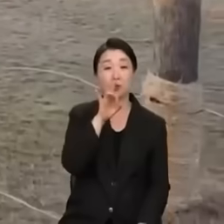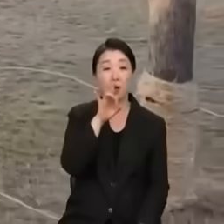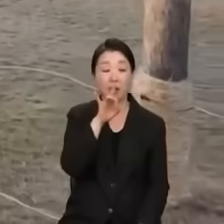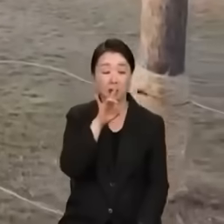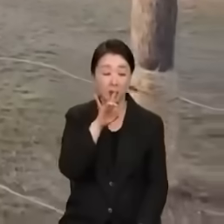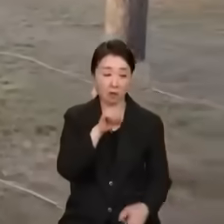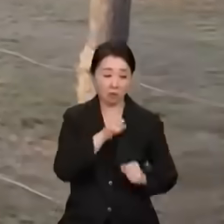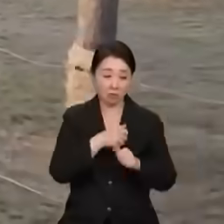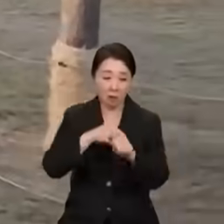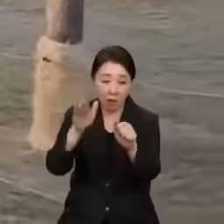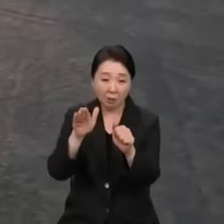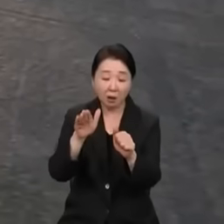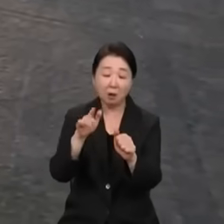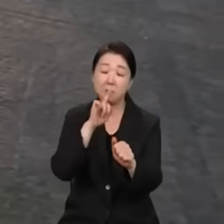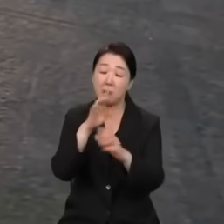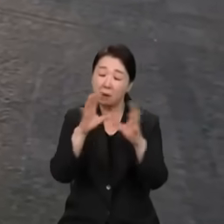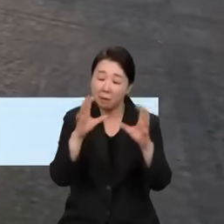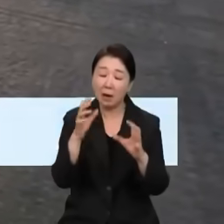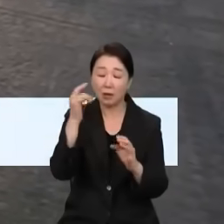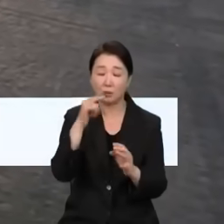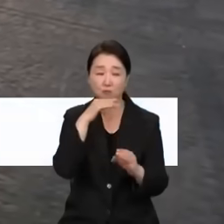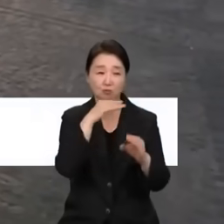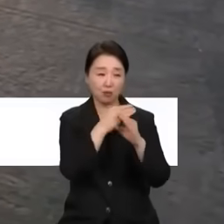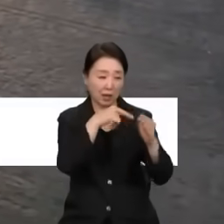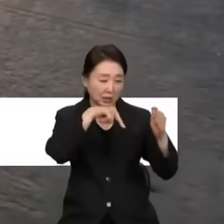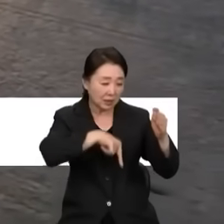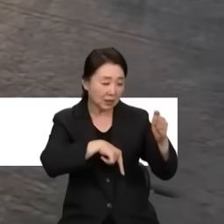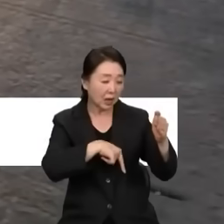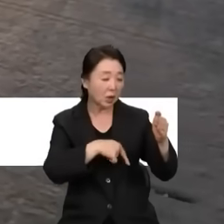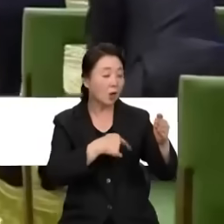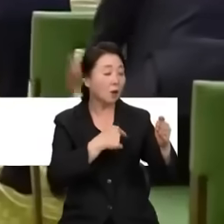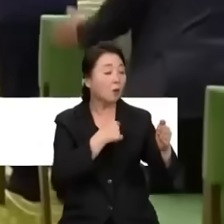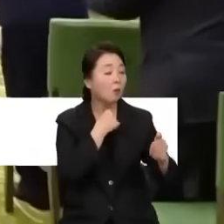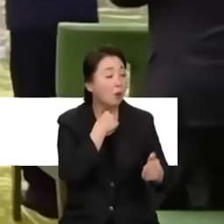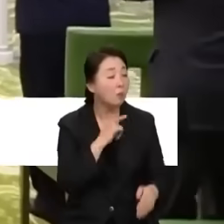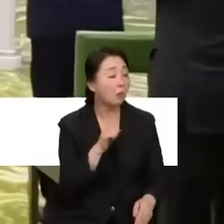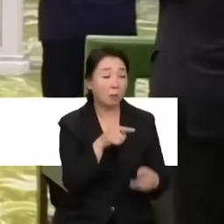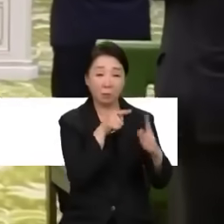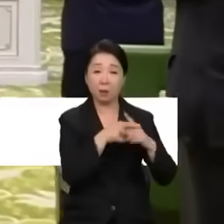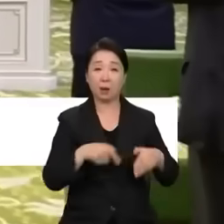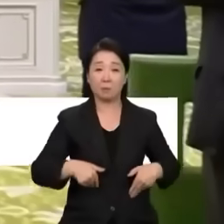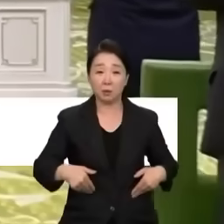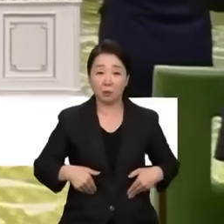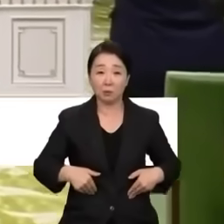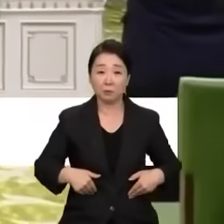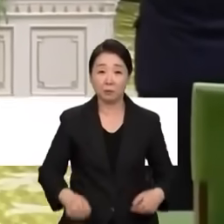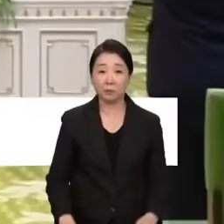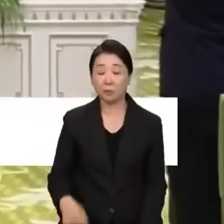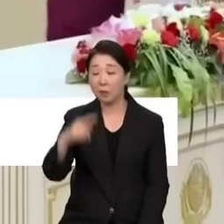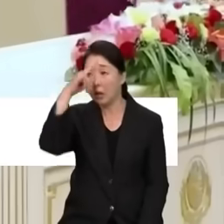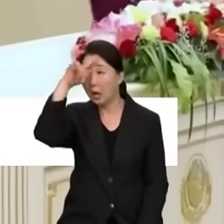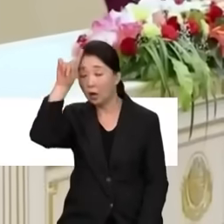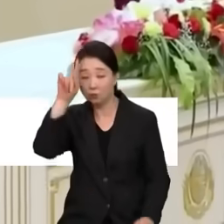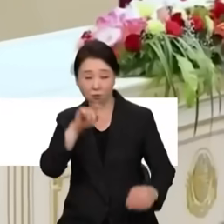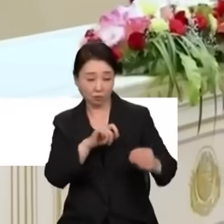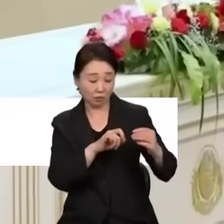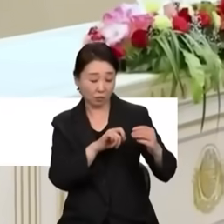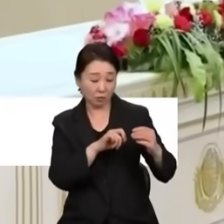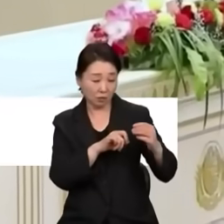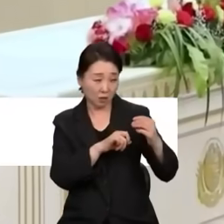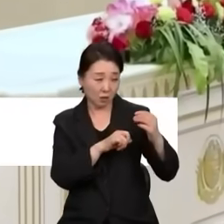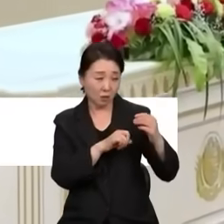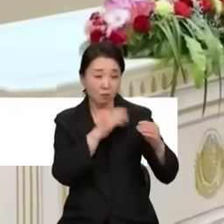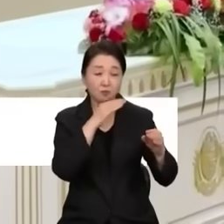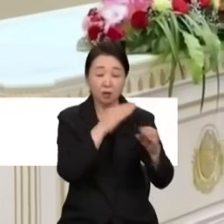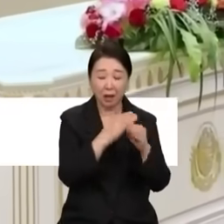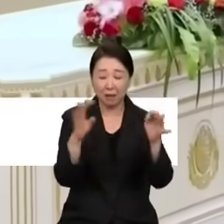관련 논란보다는 북한의 속내를 들여다봐야 한다는 지적도 나왔습니다. 새롭게 맺은 북러 조약을 기반으로 본격적인